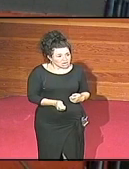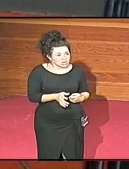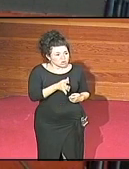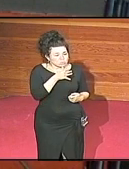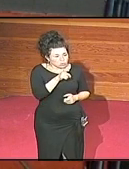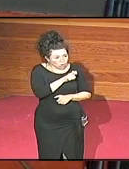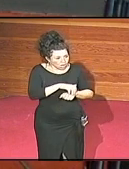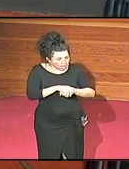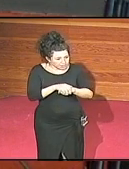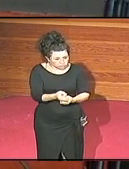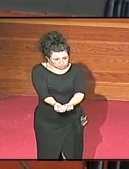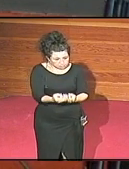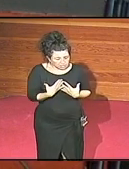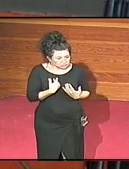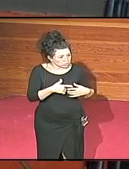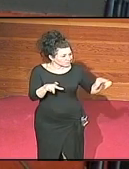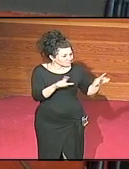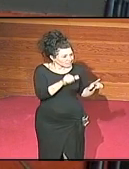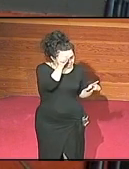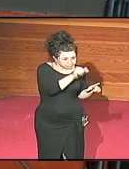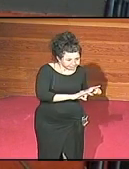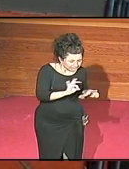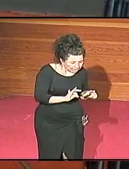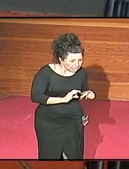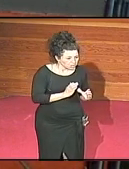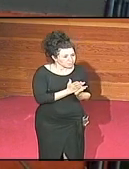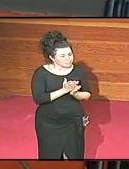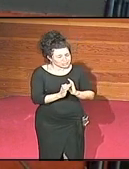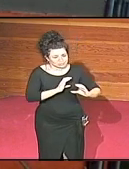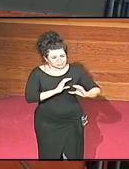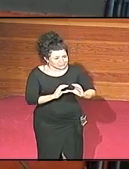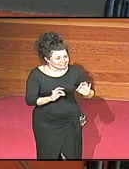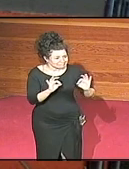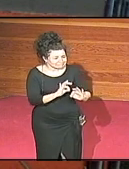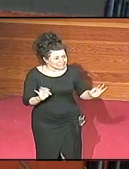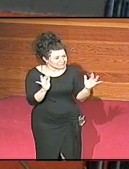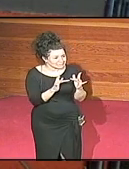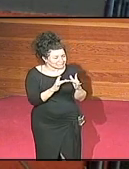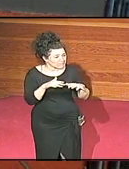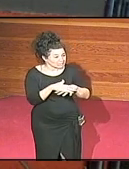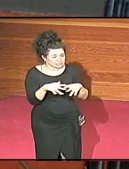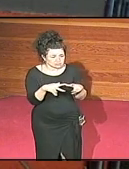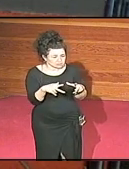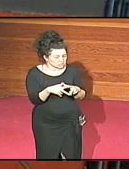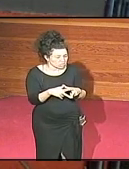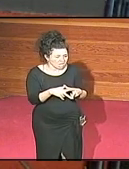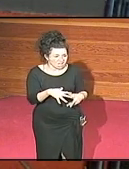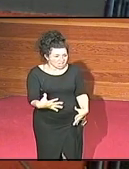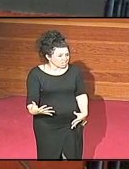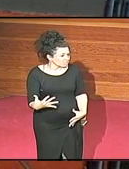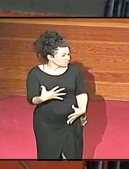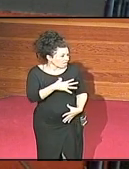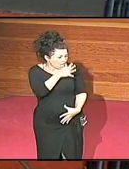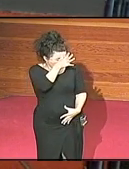dut, telebiztarek ikusten, ez dut, komunikabideak entzuten, ez da ere, zazalaitan, ez zuzen, naska egindan nahuelako.